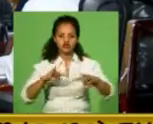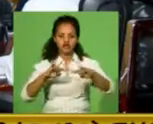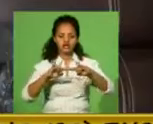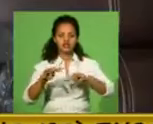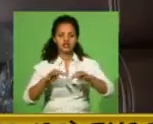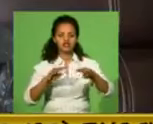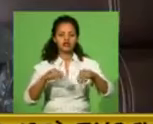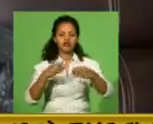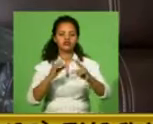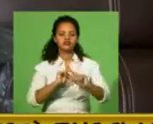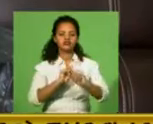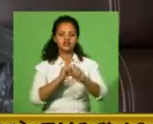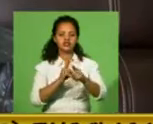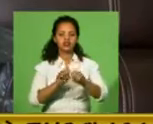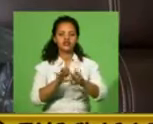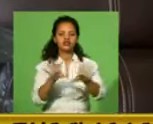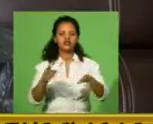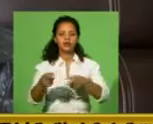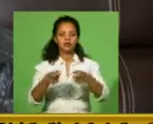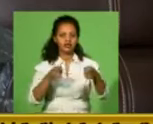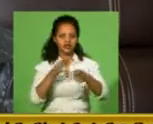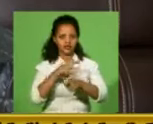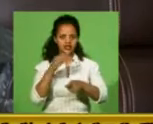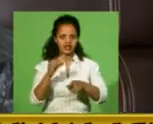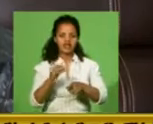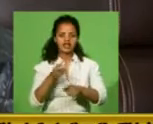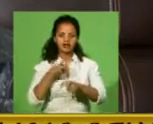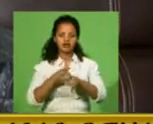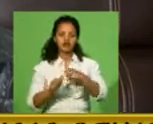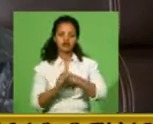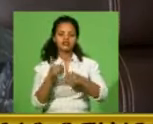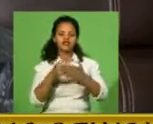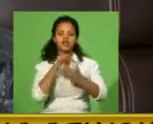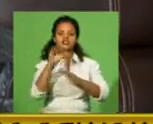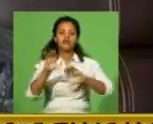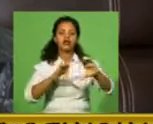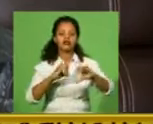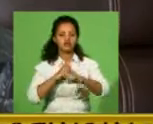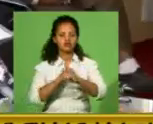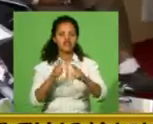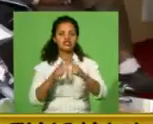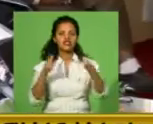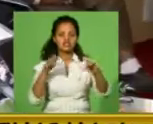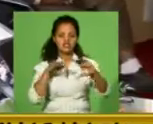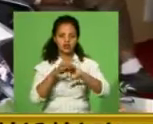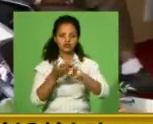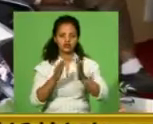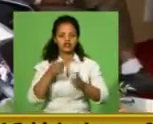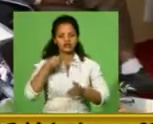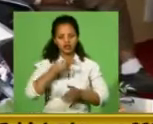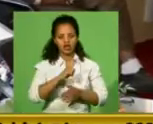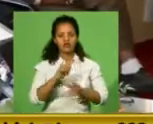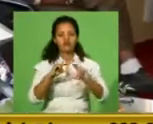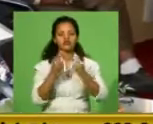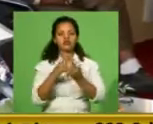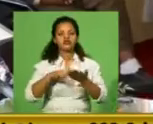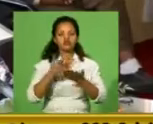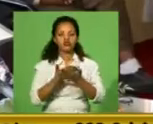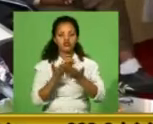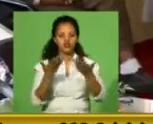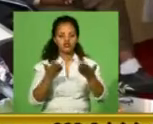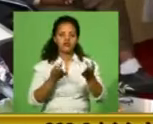ላይ የሰጧቸው ግብረ መልስ ወረርሽኙን ለመቆጣጠርና የከፋ ጉዳት እንዳያደርስ ለሚያደርጉት ርብርብ ትልቅ ግብዓት እንደሆነ ጠቅሰዋል። በቡድኑ ለተነሱ